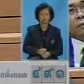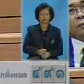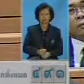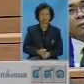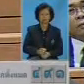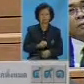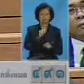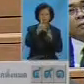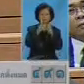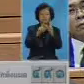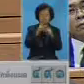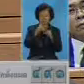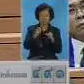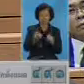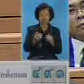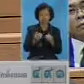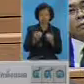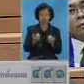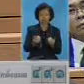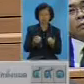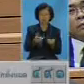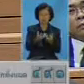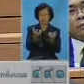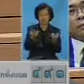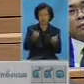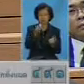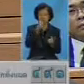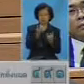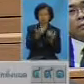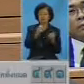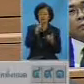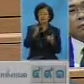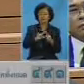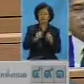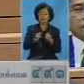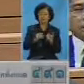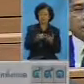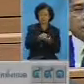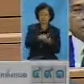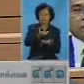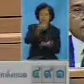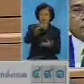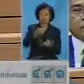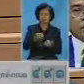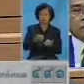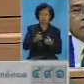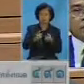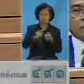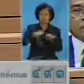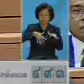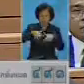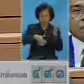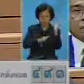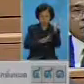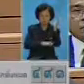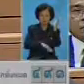ถามว่าในภาวะเครื่องอุปโภคบริโภคสูงขึ้นวันนี้พี่น้องประชาชนจังหวัดชายแดนภาคใต้